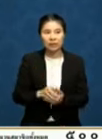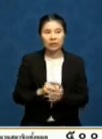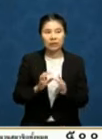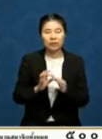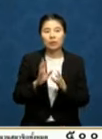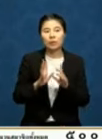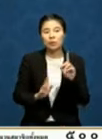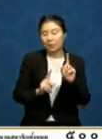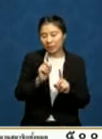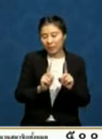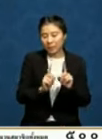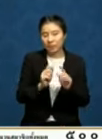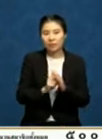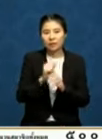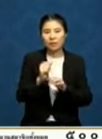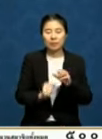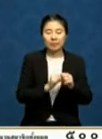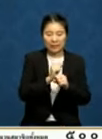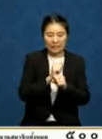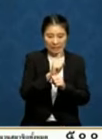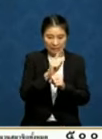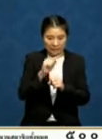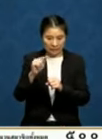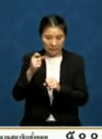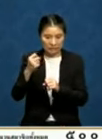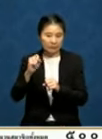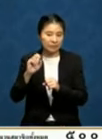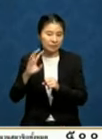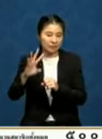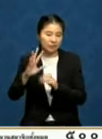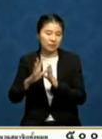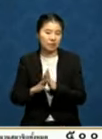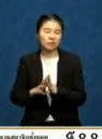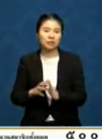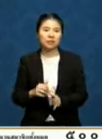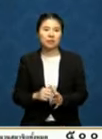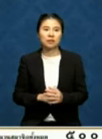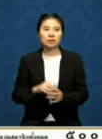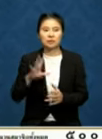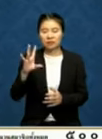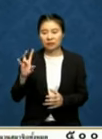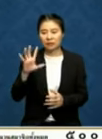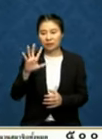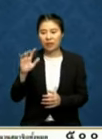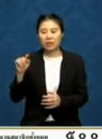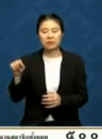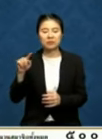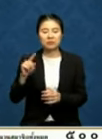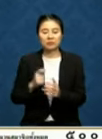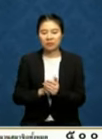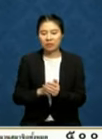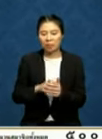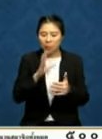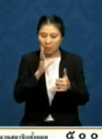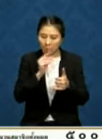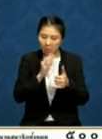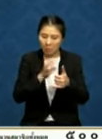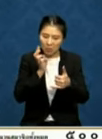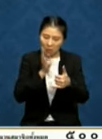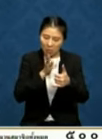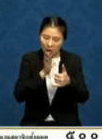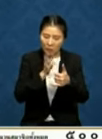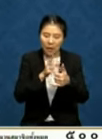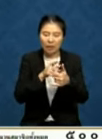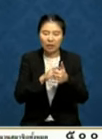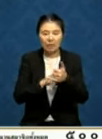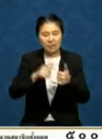ติแห่งชาติพบว่าเด็กอายุ 1-14 ปีร้อยละ75เคยถูกลงโทษด้วยคำพูดรุนแรงหรือลงโทษท